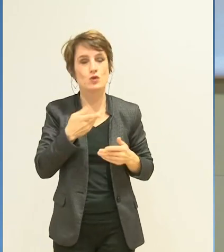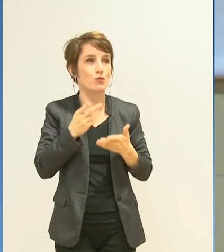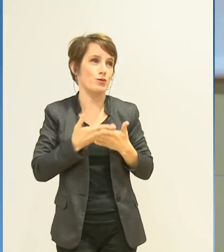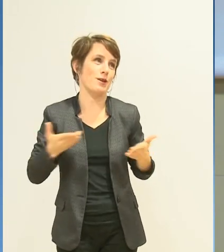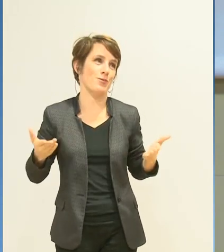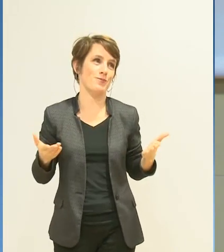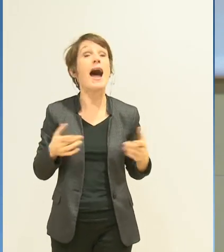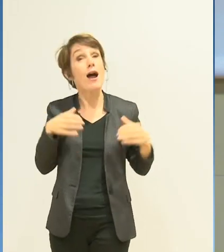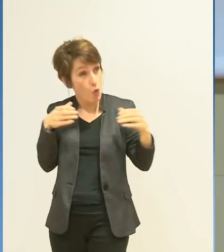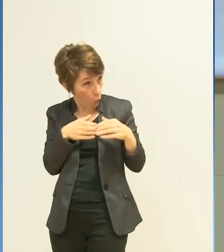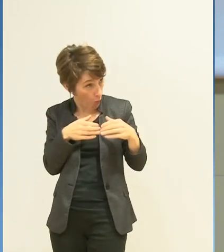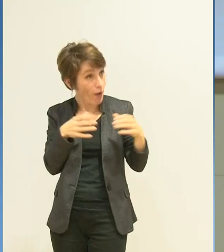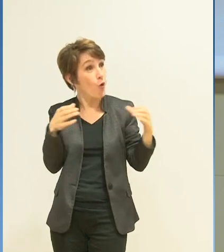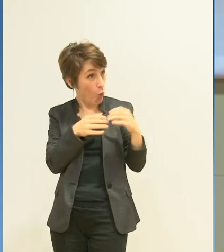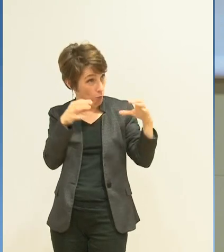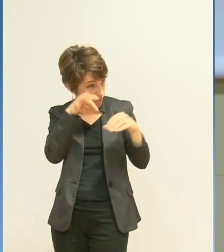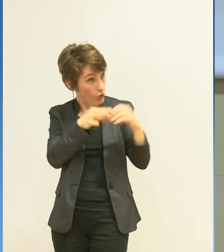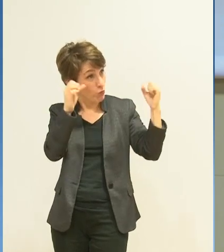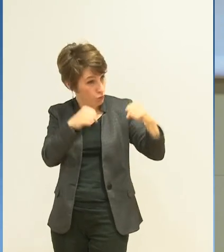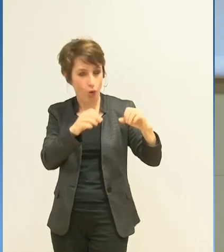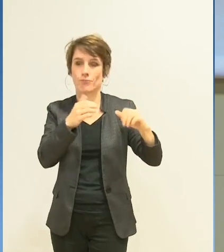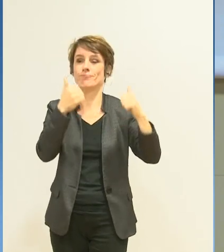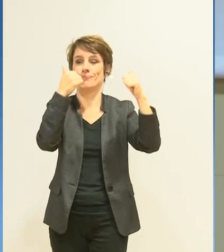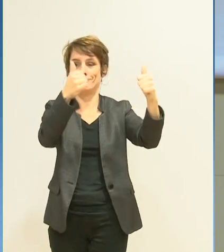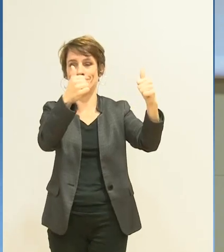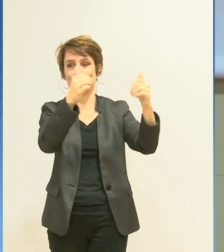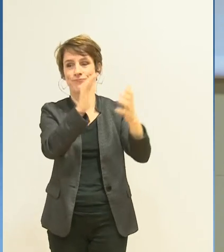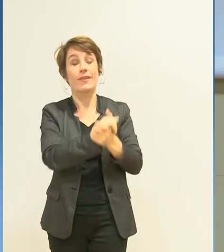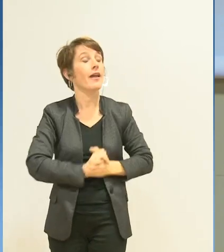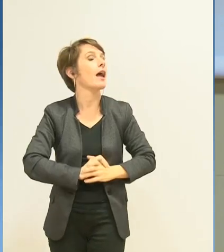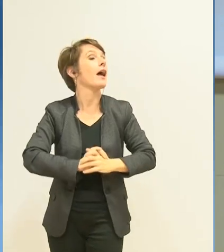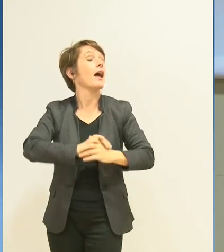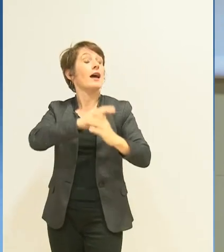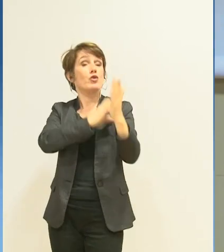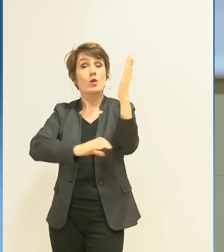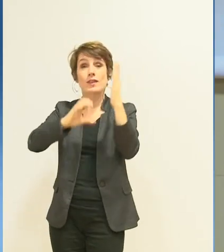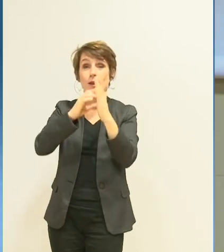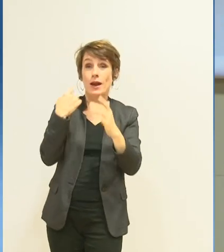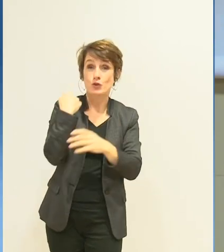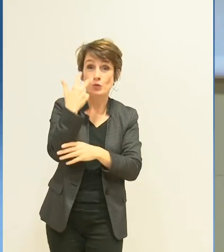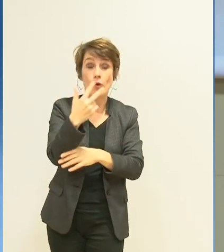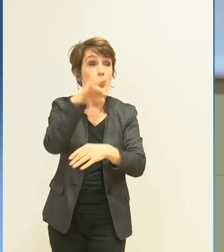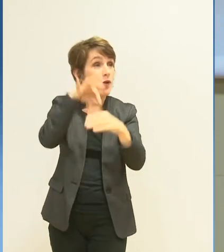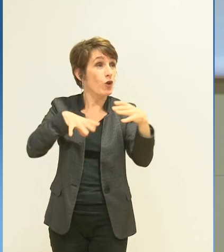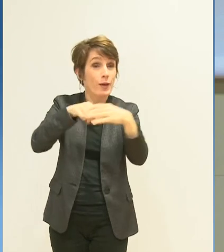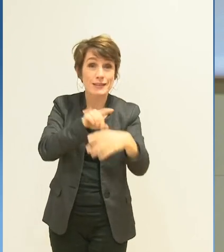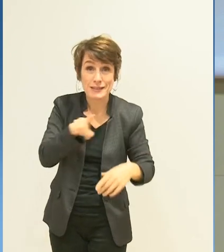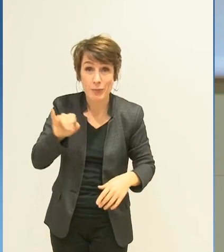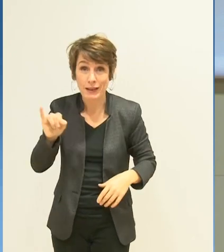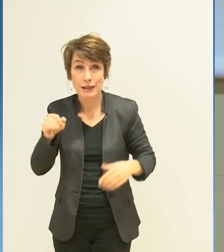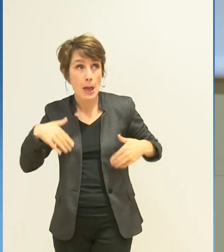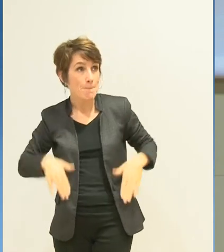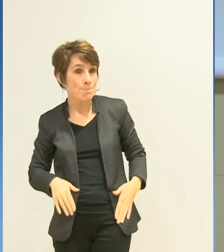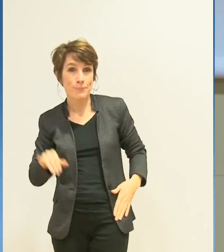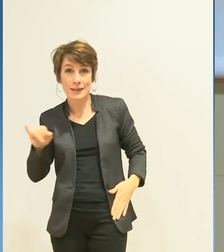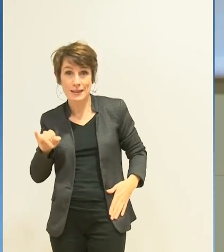frc groupe merveilleux allez donc la délibération numéro 3 qui ne prend pas part au vote qui s'abstient